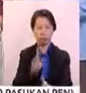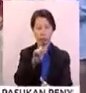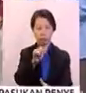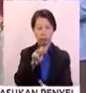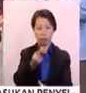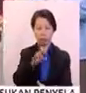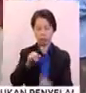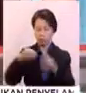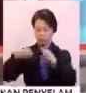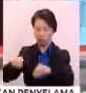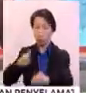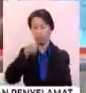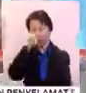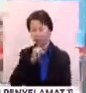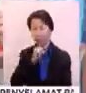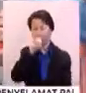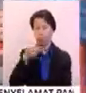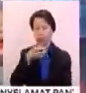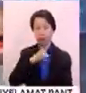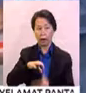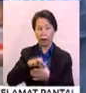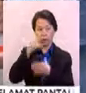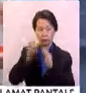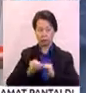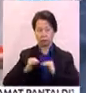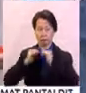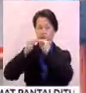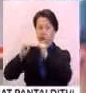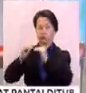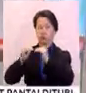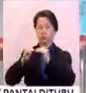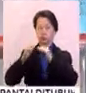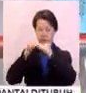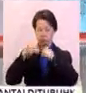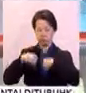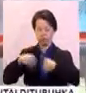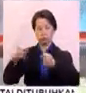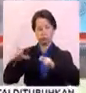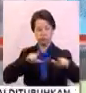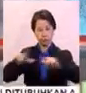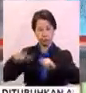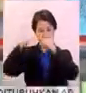yang menjual aiskrim dan dadih bagi menaik taraf trak perniagaan mereka.